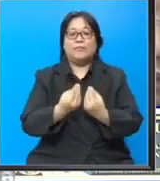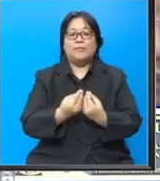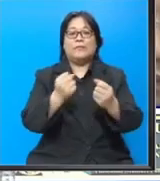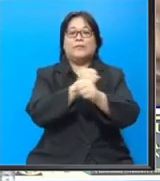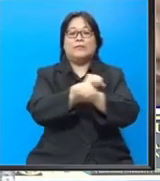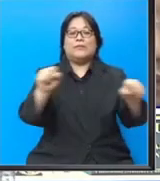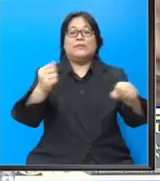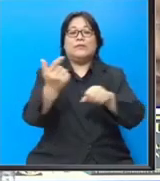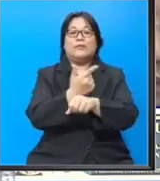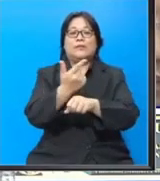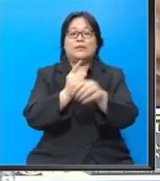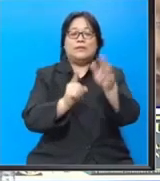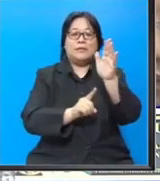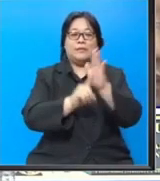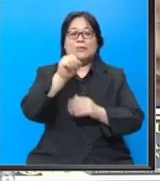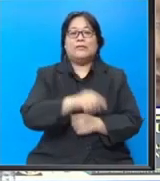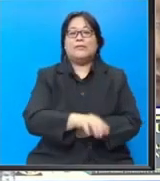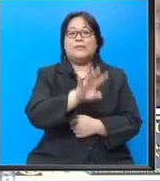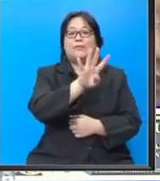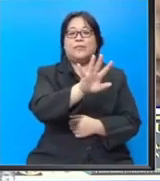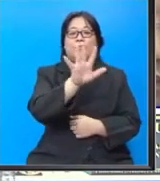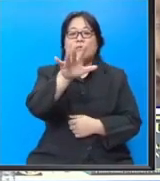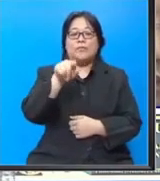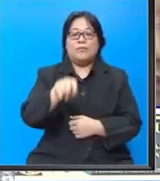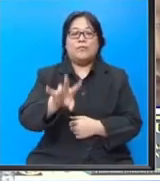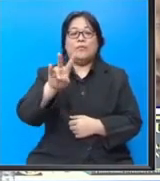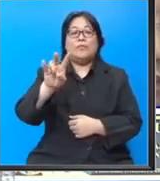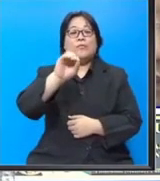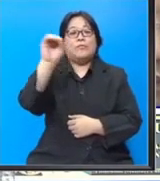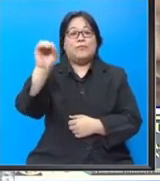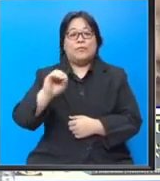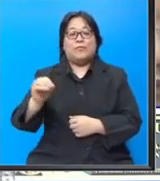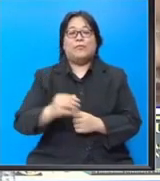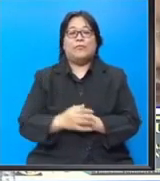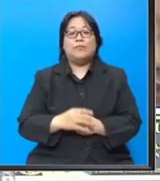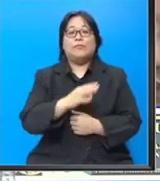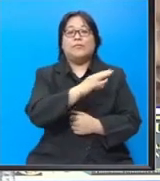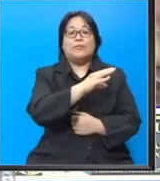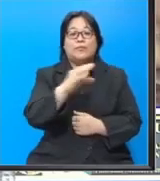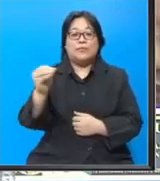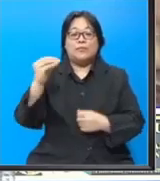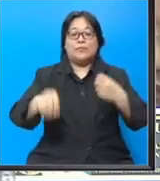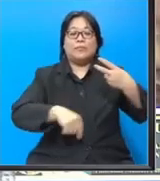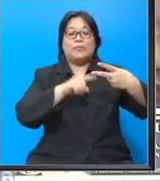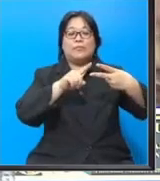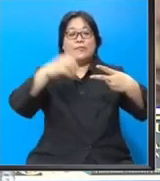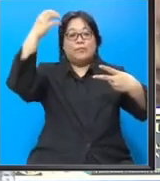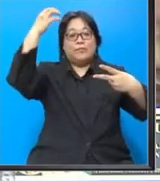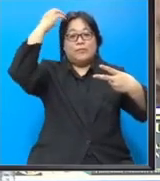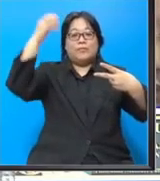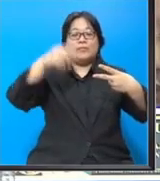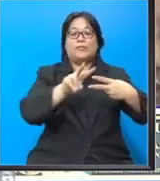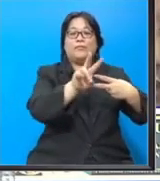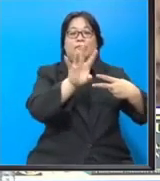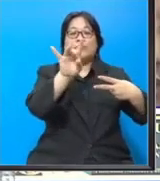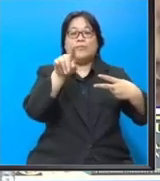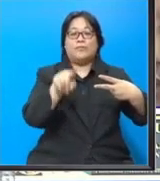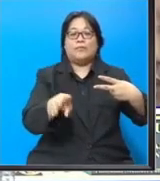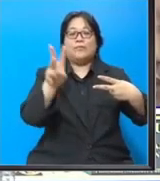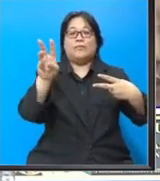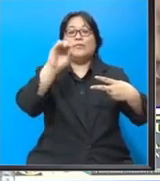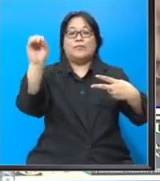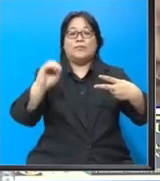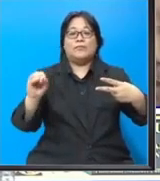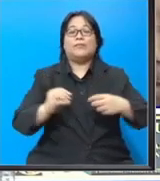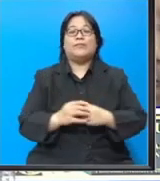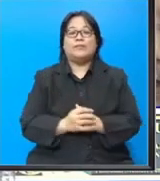penyediaan latihan tertinggi yaitu 45 poin tujuh persen dan diikuti dengan selang o28 poin enam